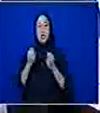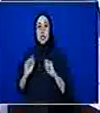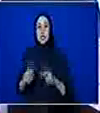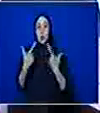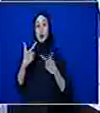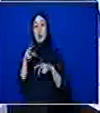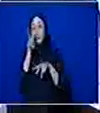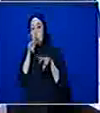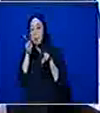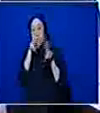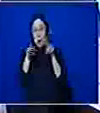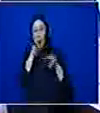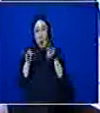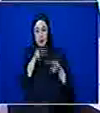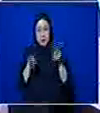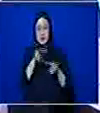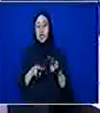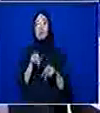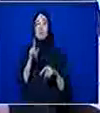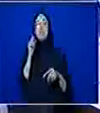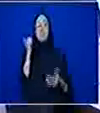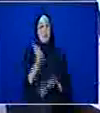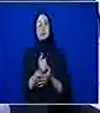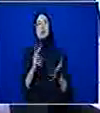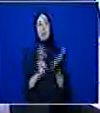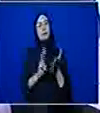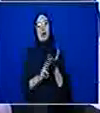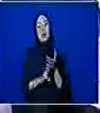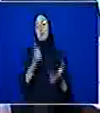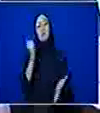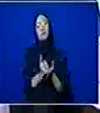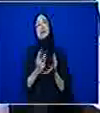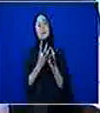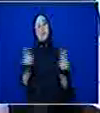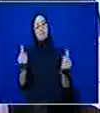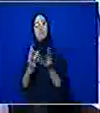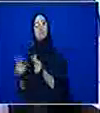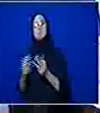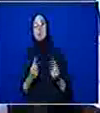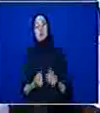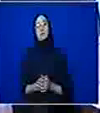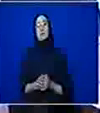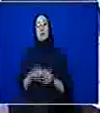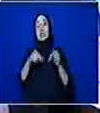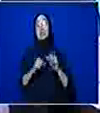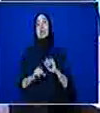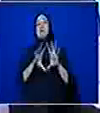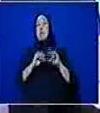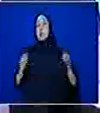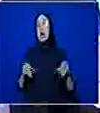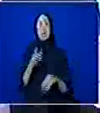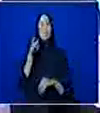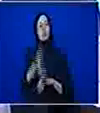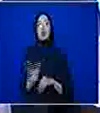di satu persatu bisa diselesaikan. Sekali lagi bukan pekerjaan mudah, tetapi yang saya lihat di